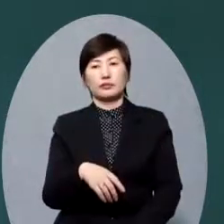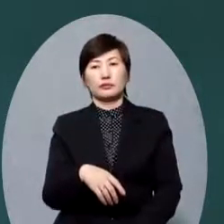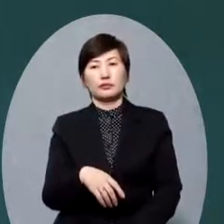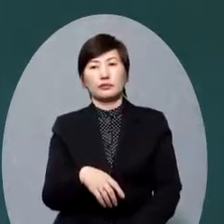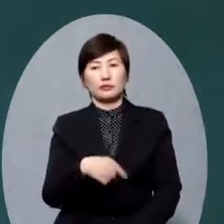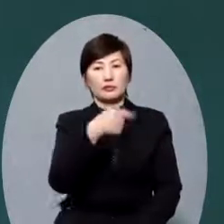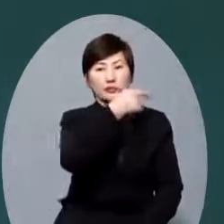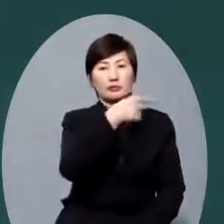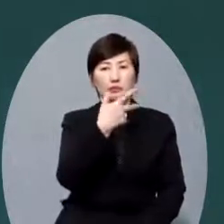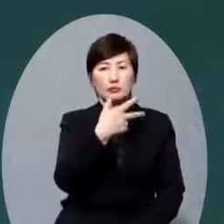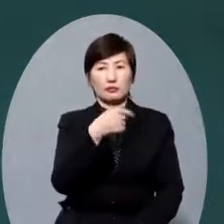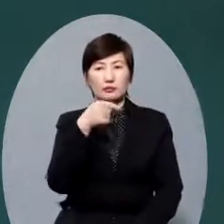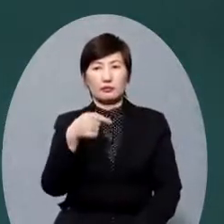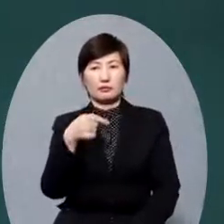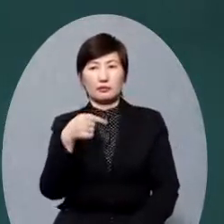тэнцүү